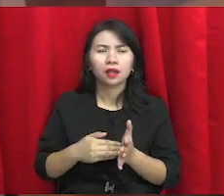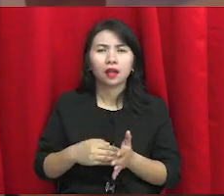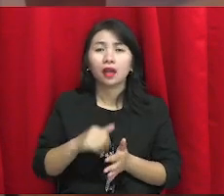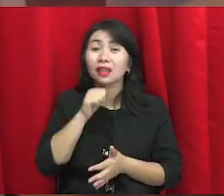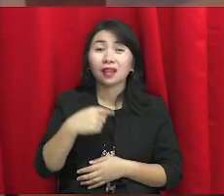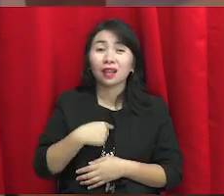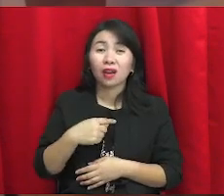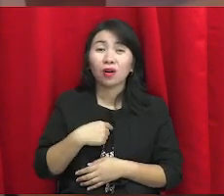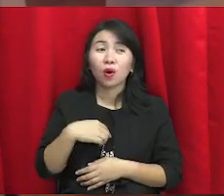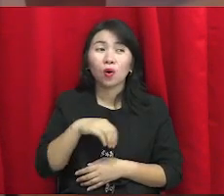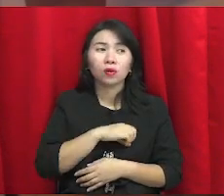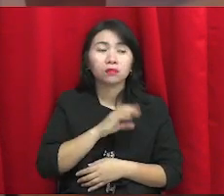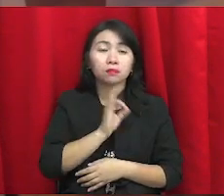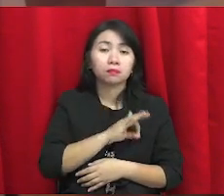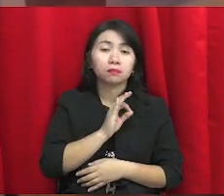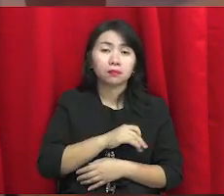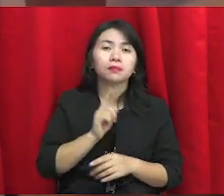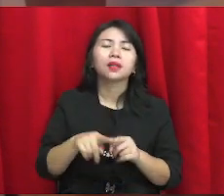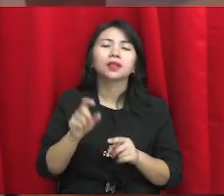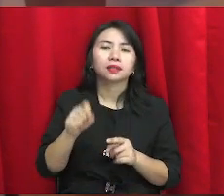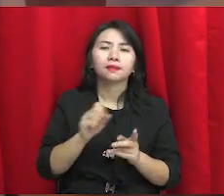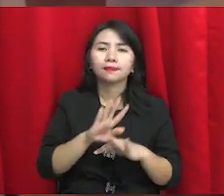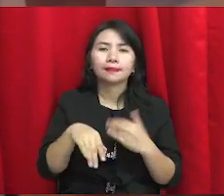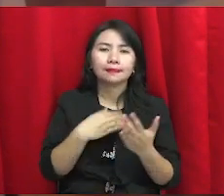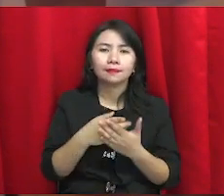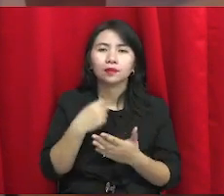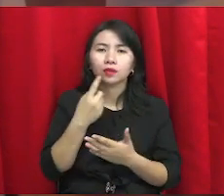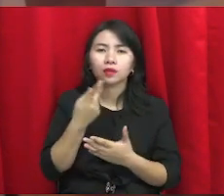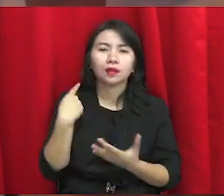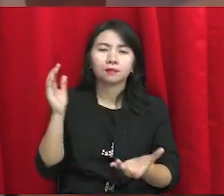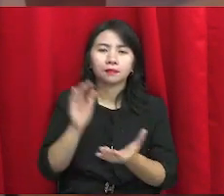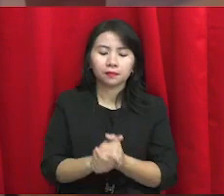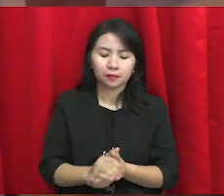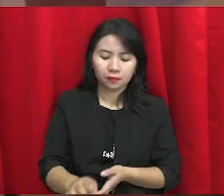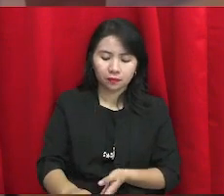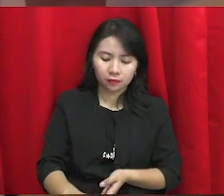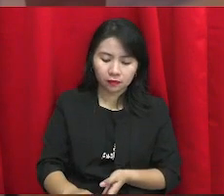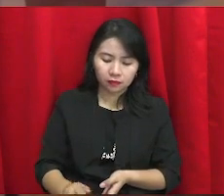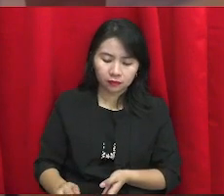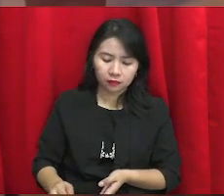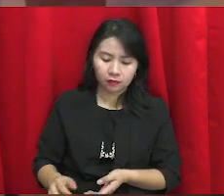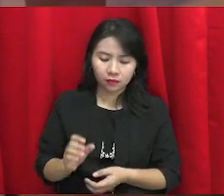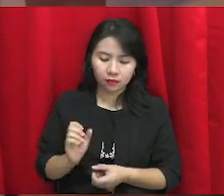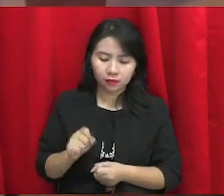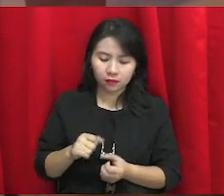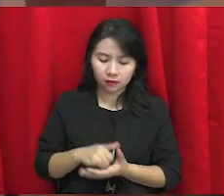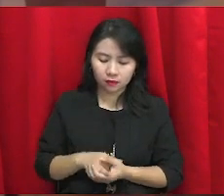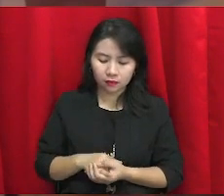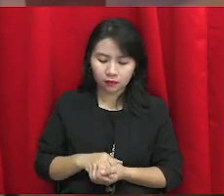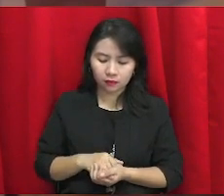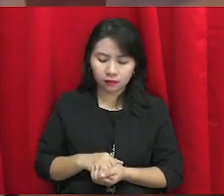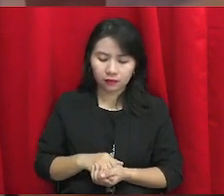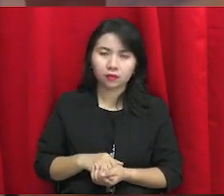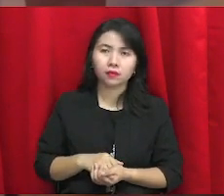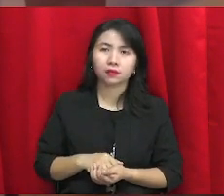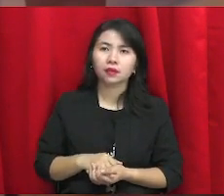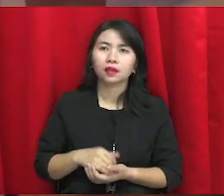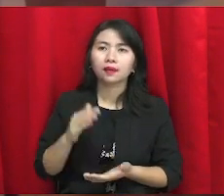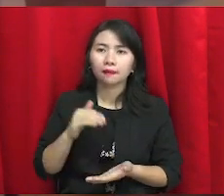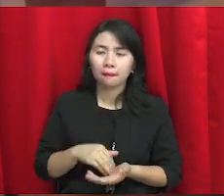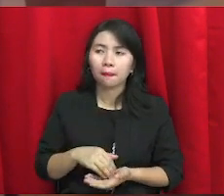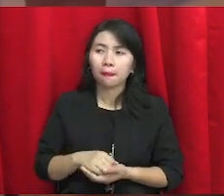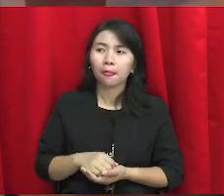nag-benefit, syempre yung may mga may asawa din, talagang maganda po napapakinggan kung ano talagang, kaya sunod ko po dito, ulitin ko